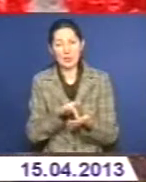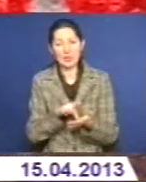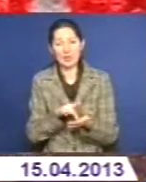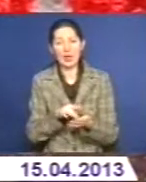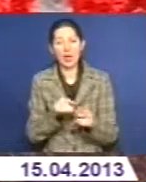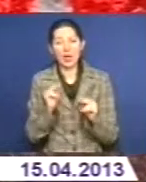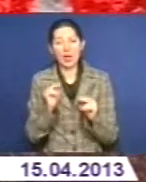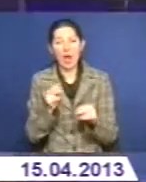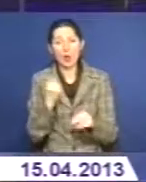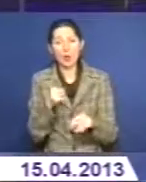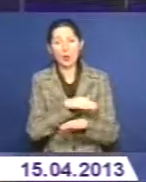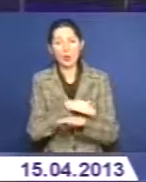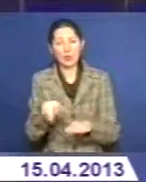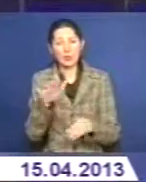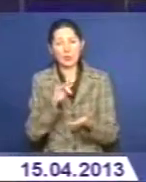15 квітня.